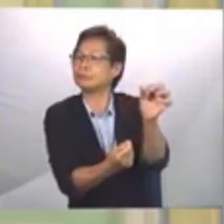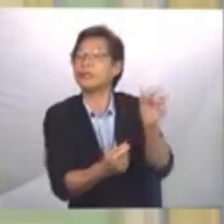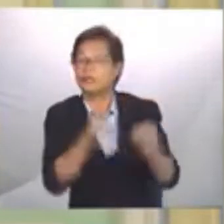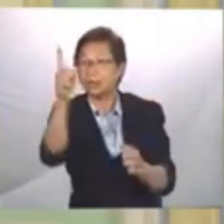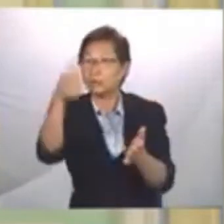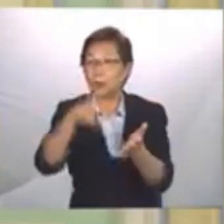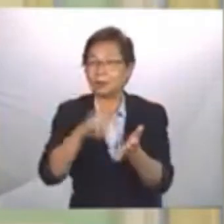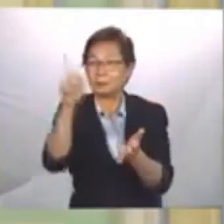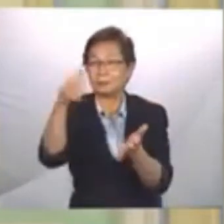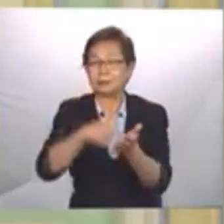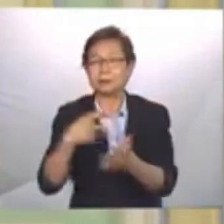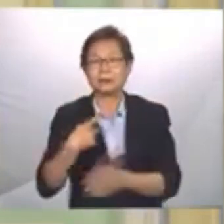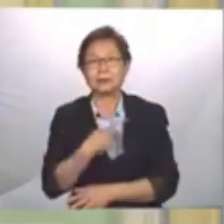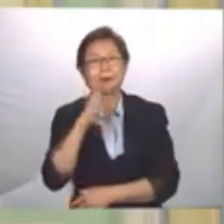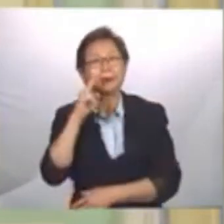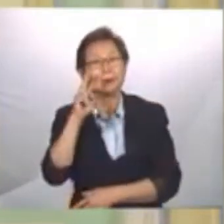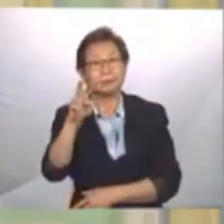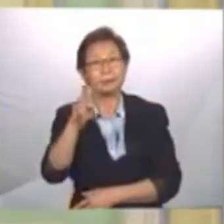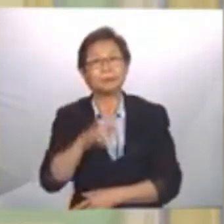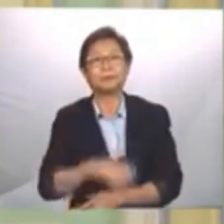ialah